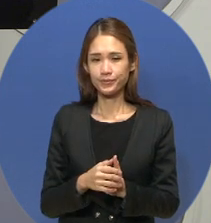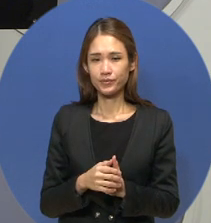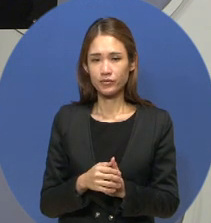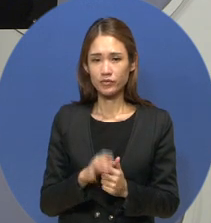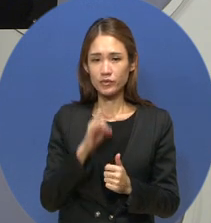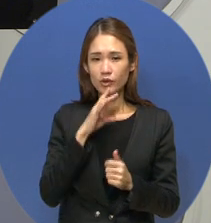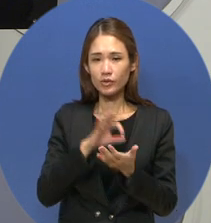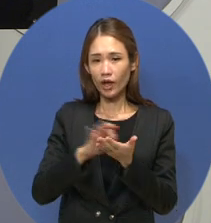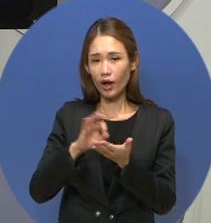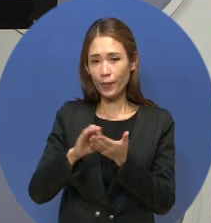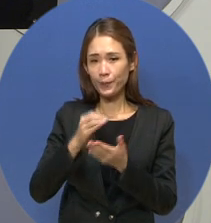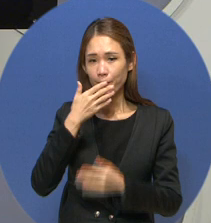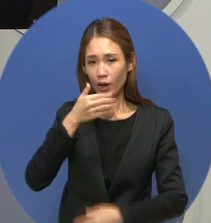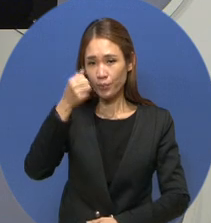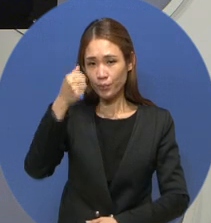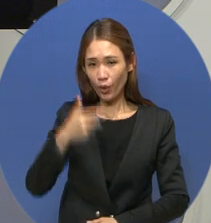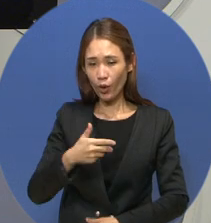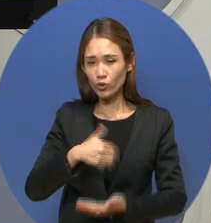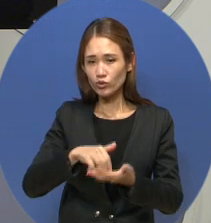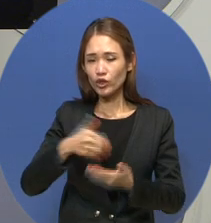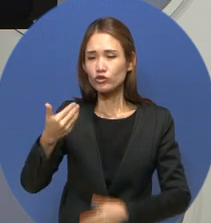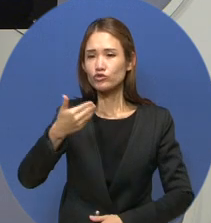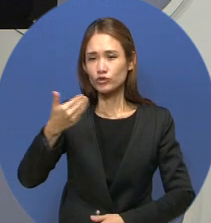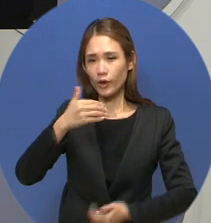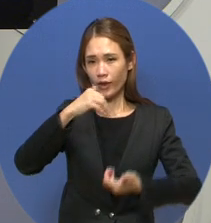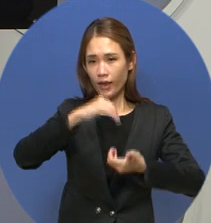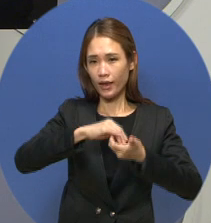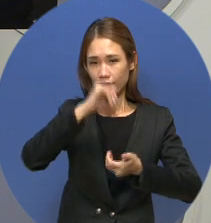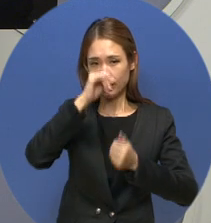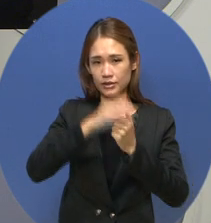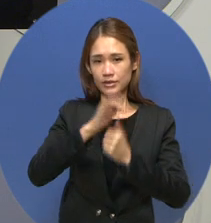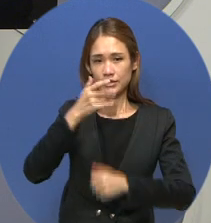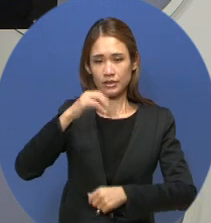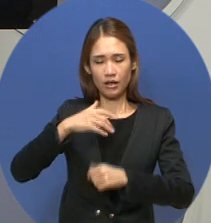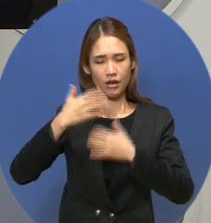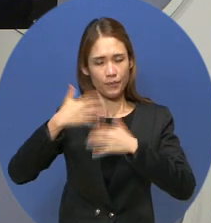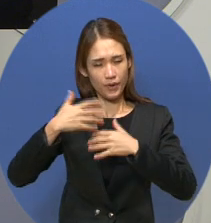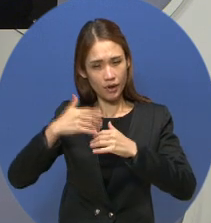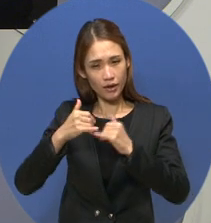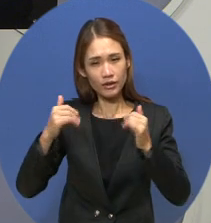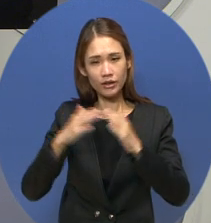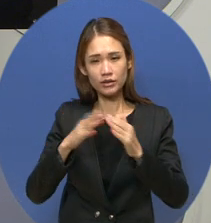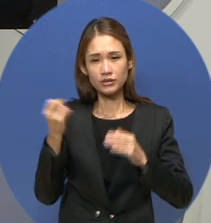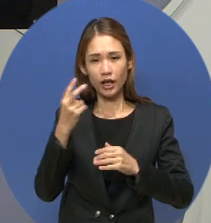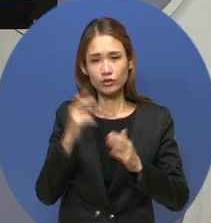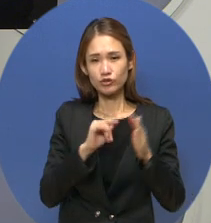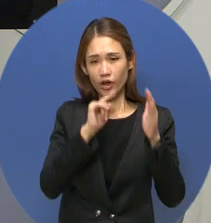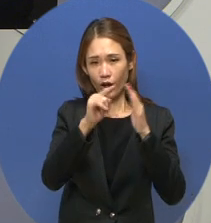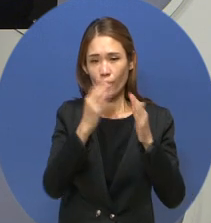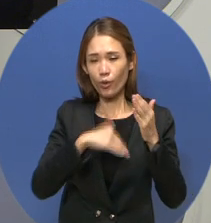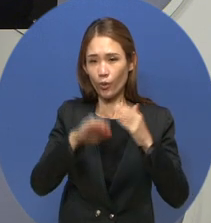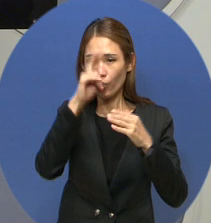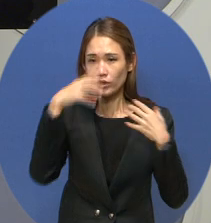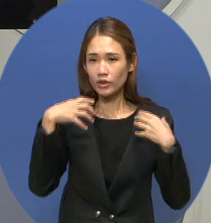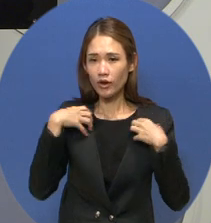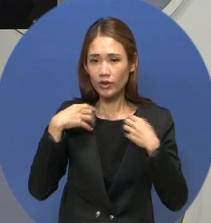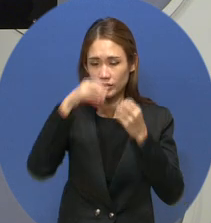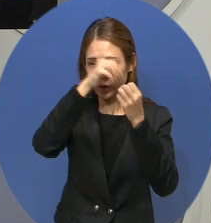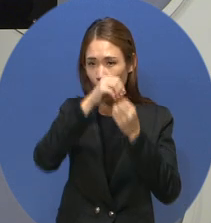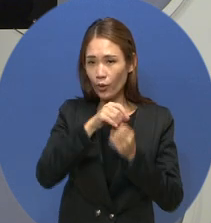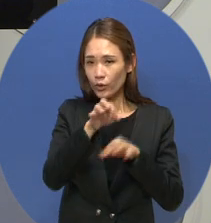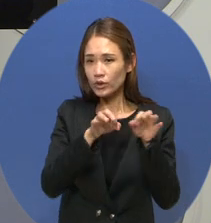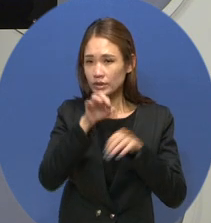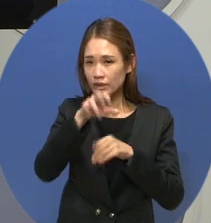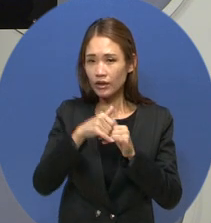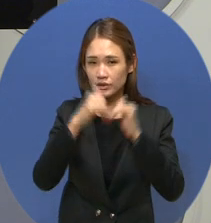다만 사용할 수 있는 번호가 구청 개로 한정되어 있어 디지털 취약계층이 자주 이용하는 공공청사 및 전통시장